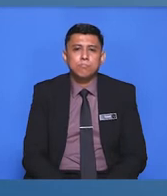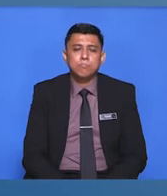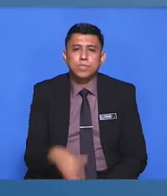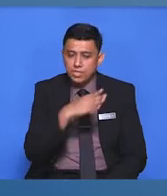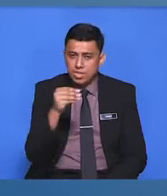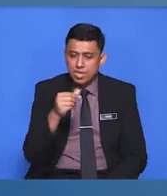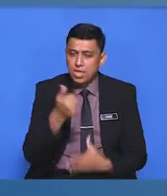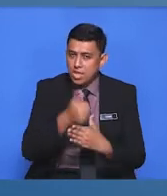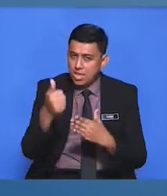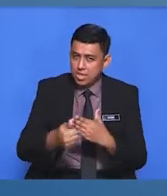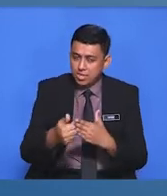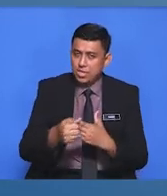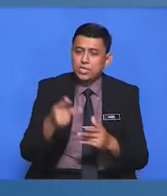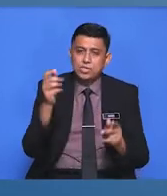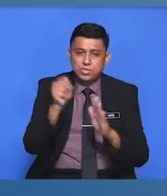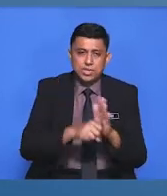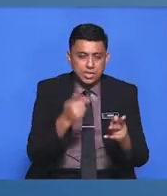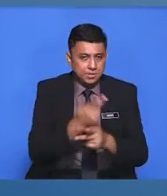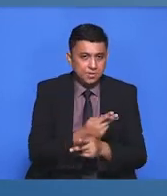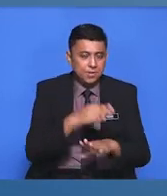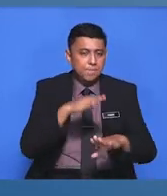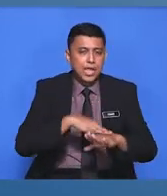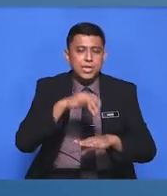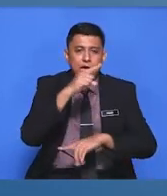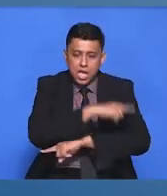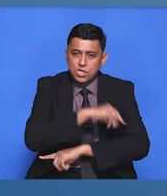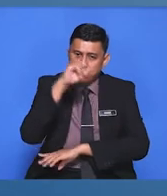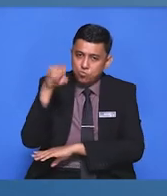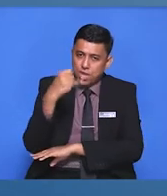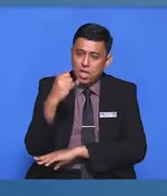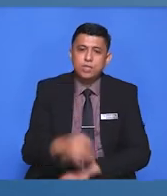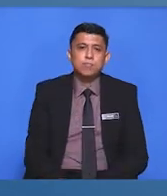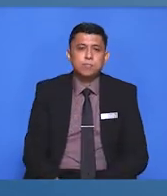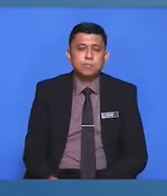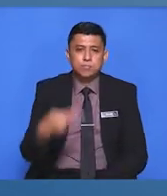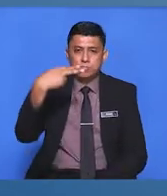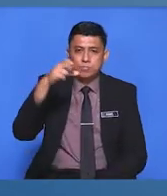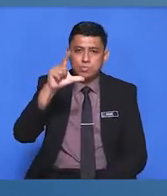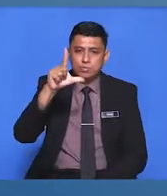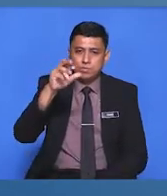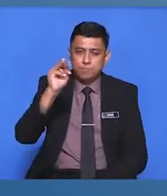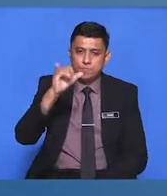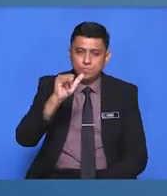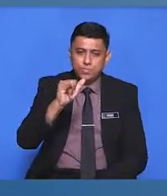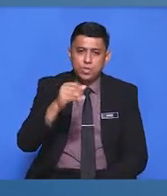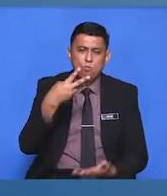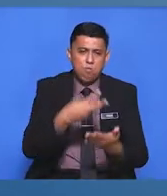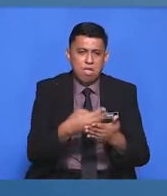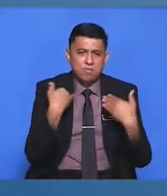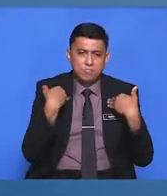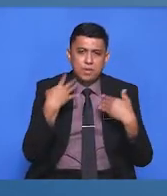Dan akhir sekali, pada hari Jumaat, Helmi memperolehi wang saku